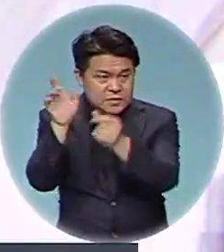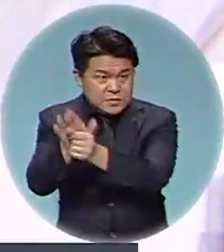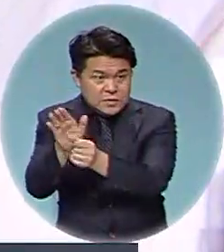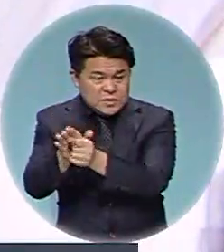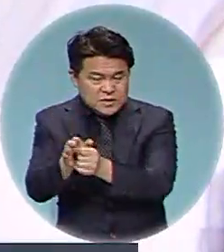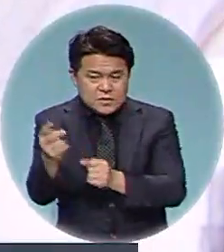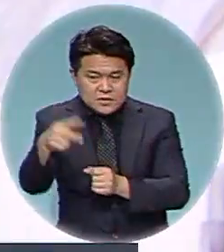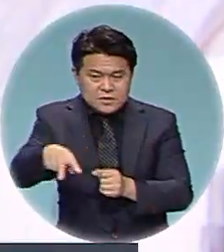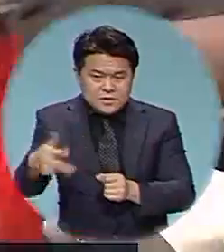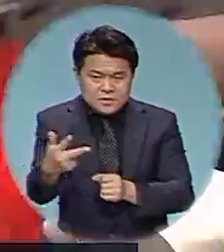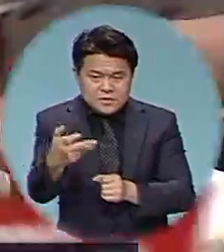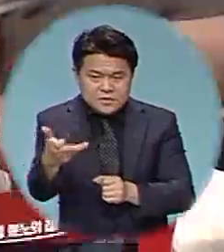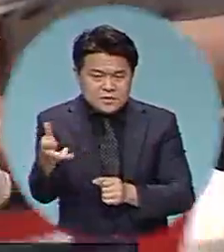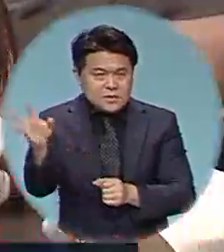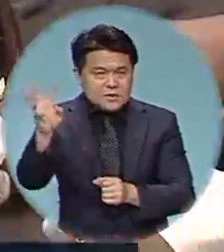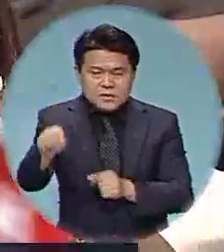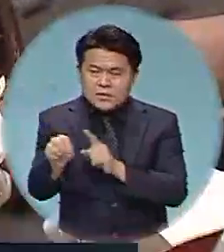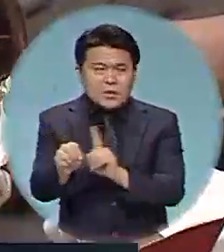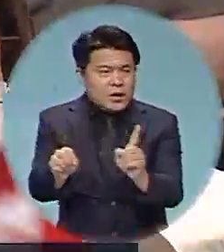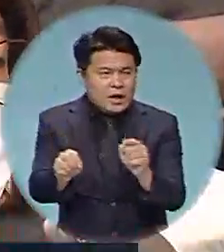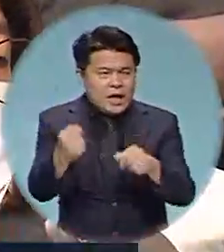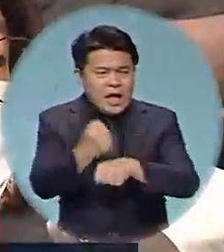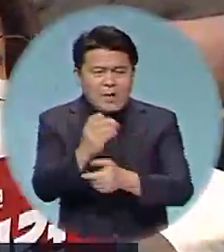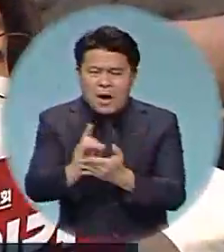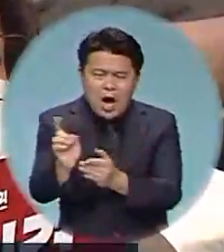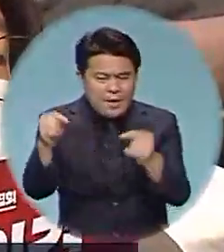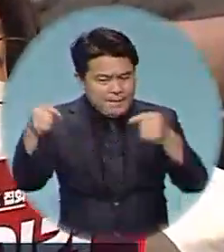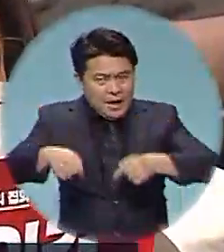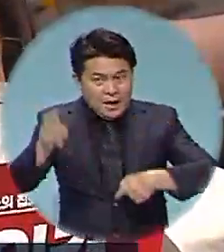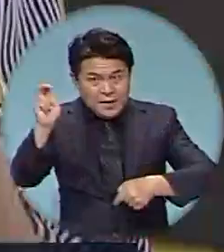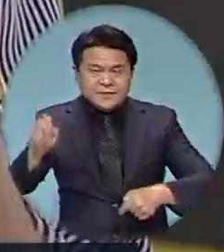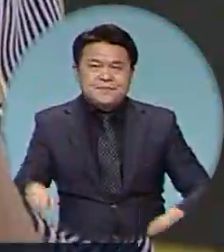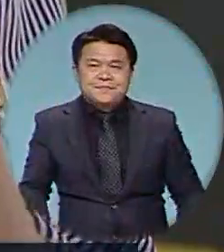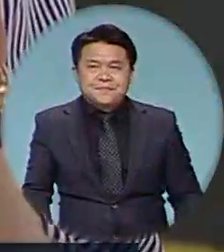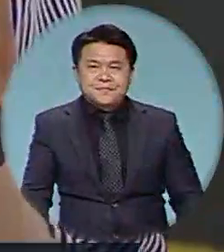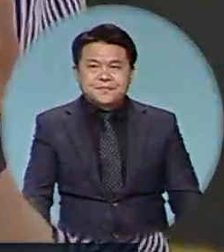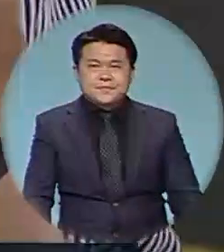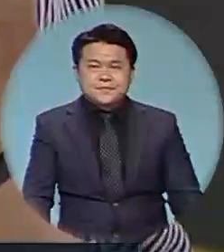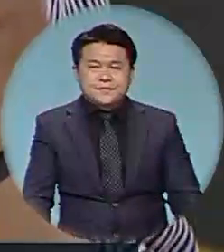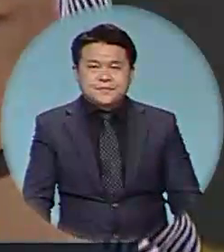2,718억 원이 집중 논의될 전망입니다. SBS 김수영입니다.